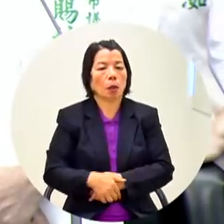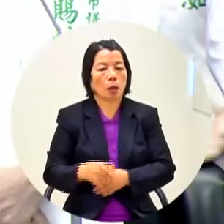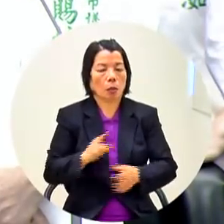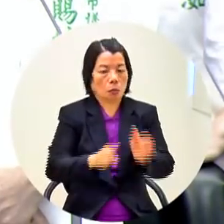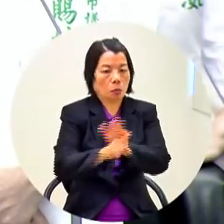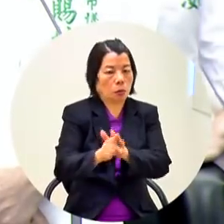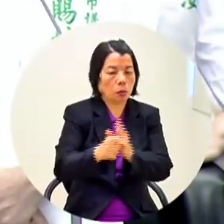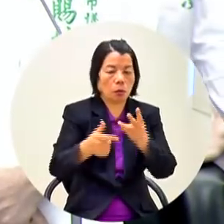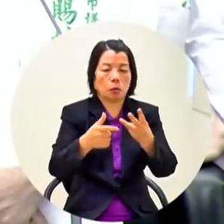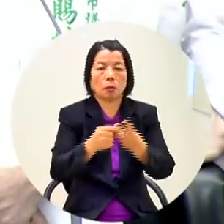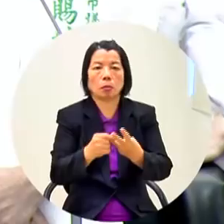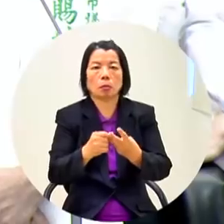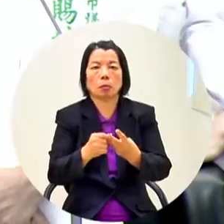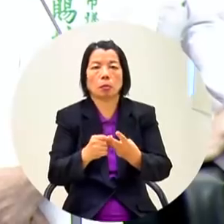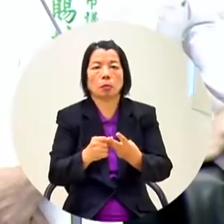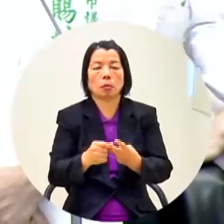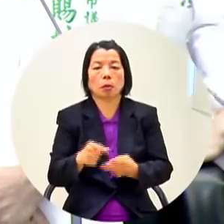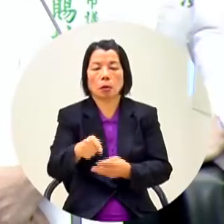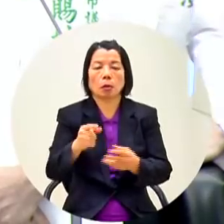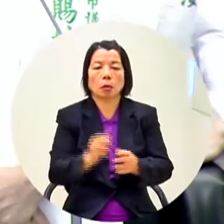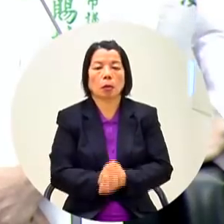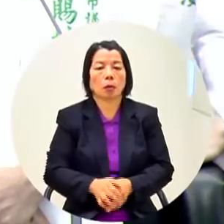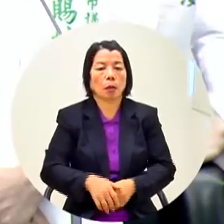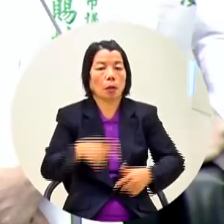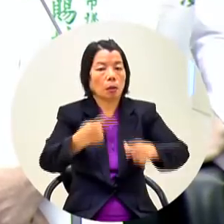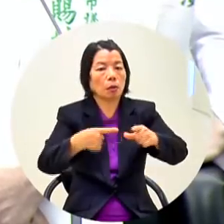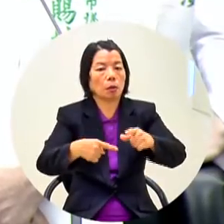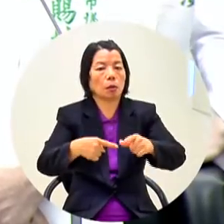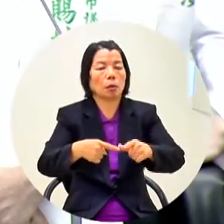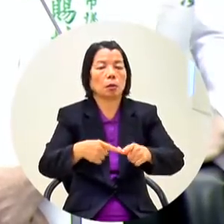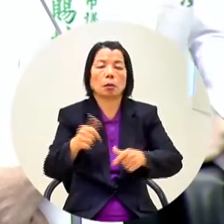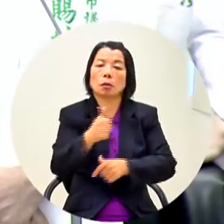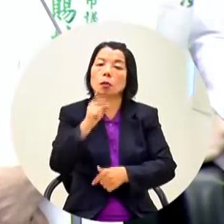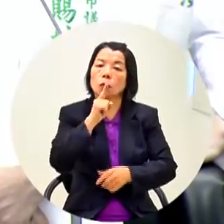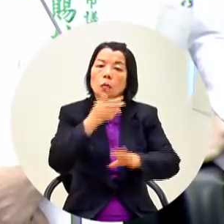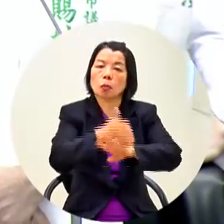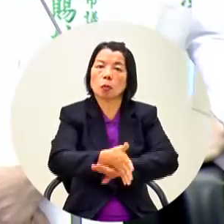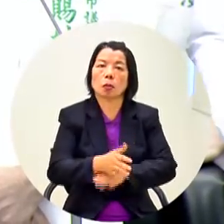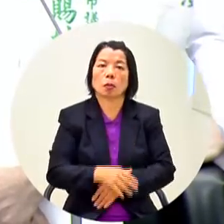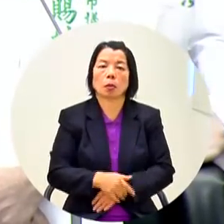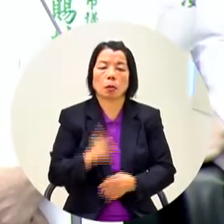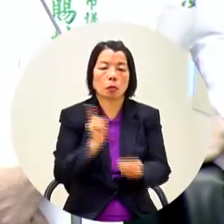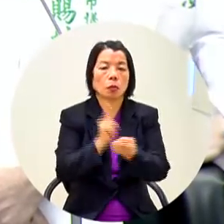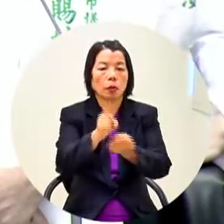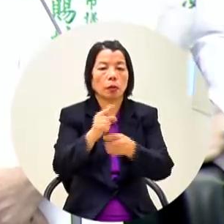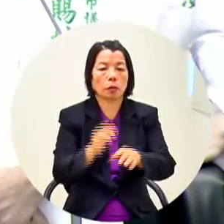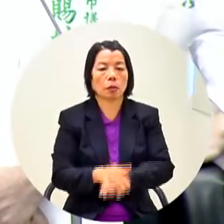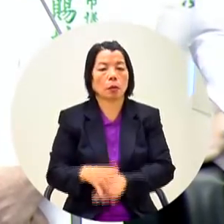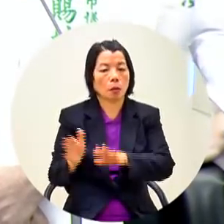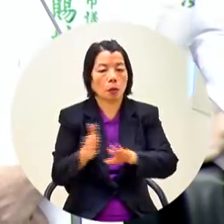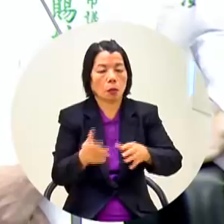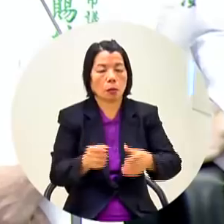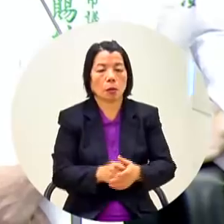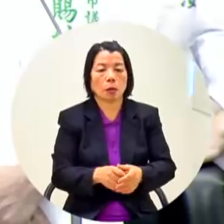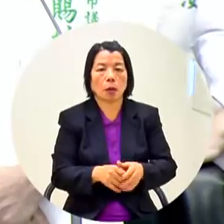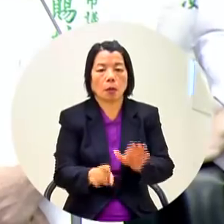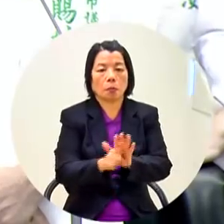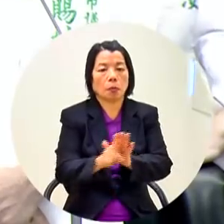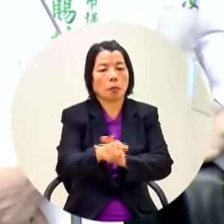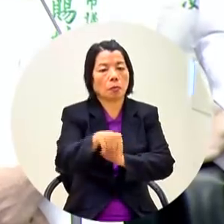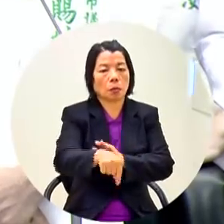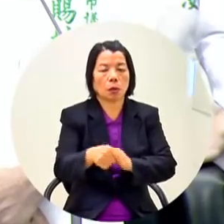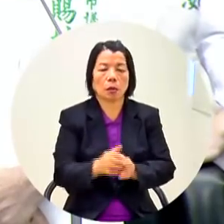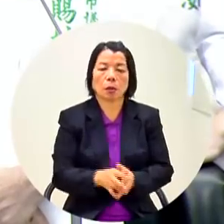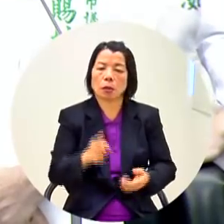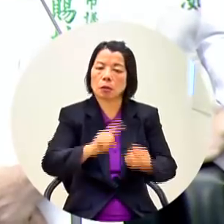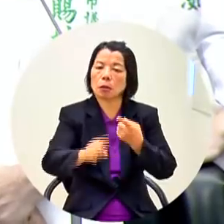啦。叶金川前书长嘛，我讲啊，伊讲这个封城兵推是一个不切实际的